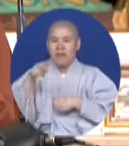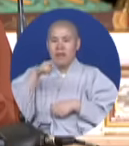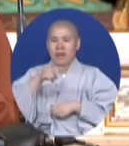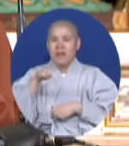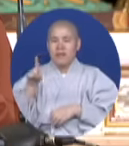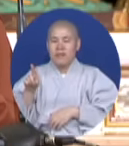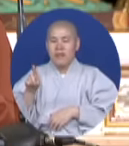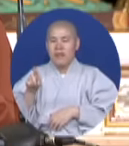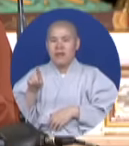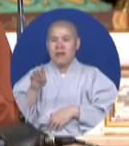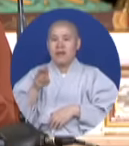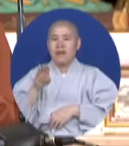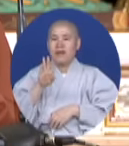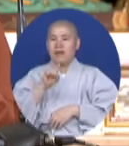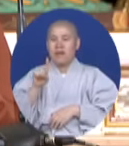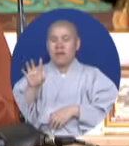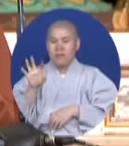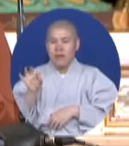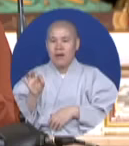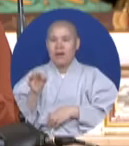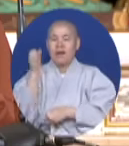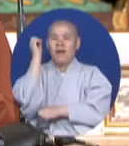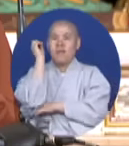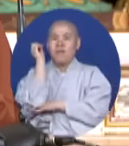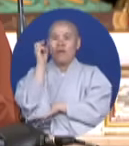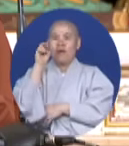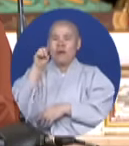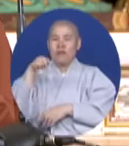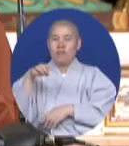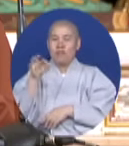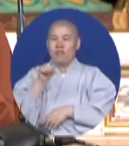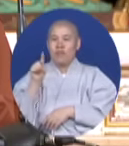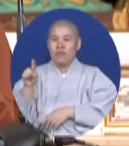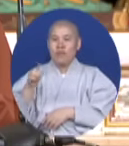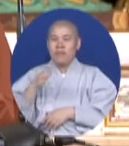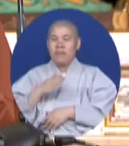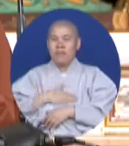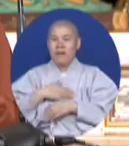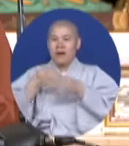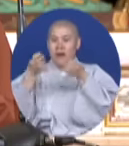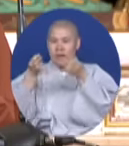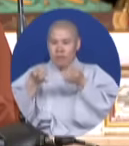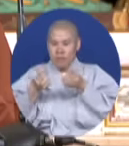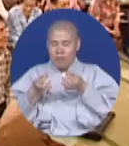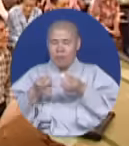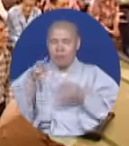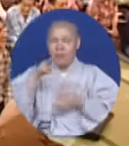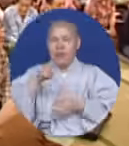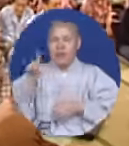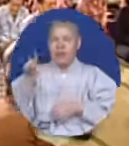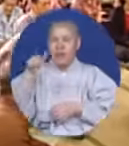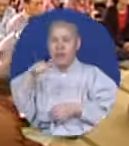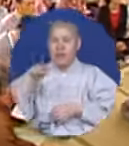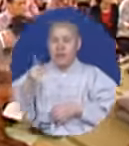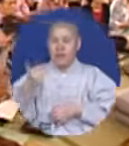그래서 본래 무한대 나라고 보는 걸 그걸 사견이라고 그래요